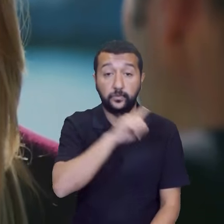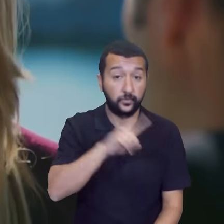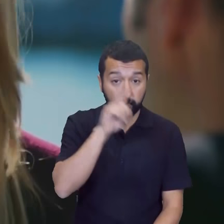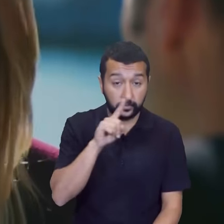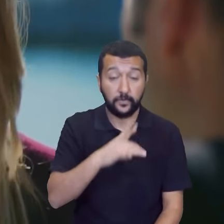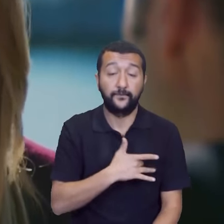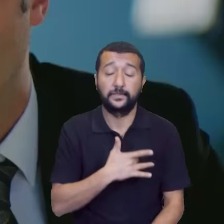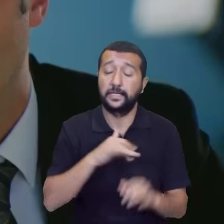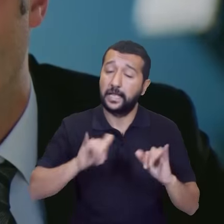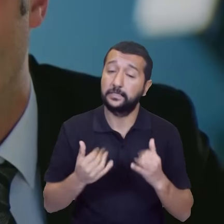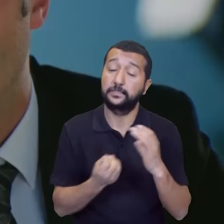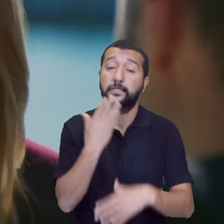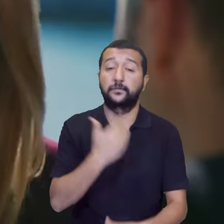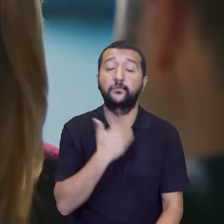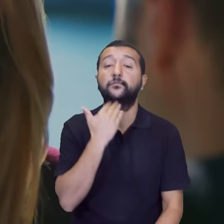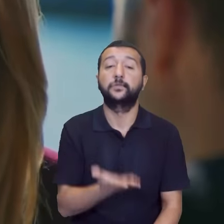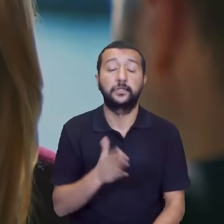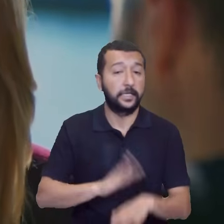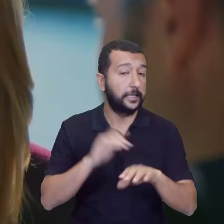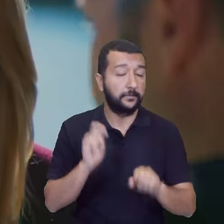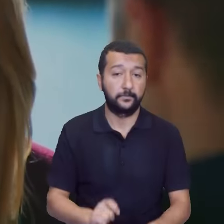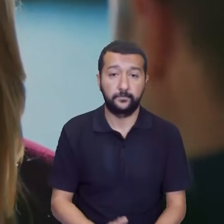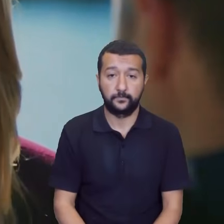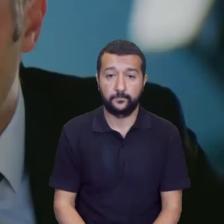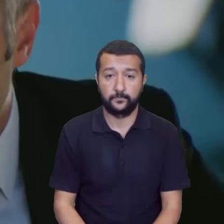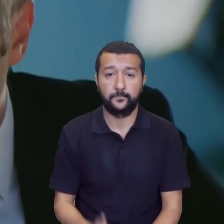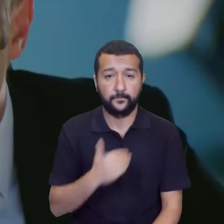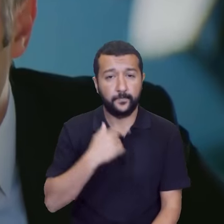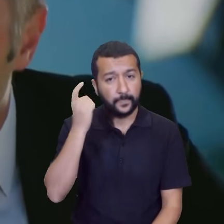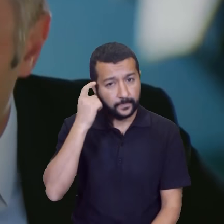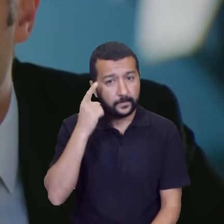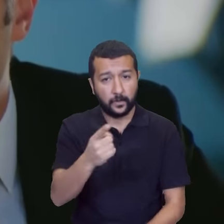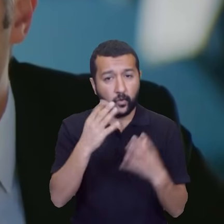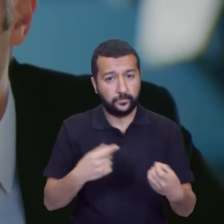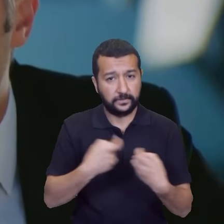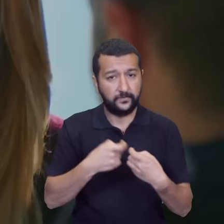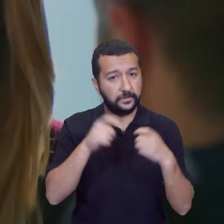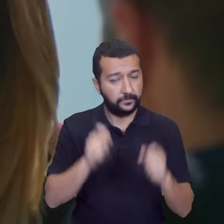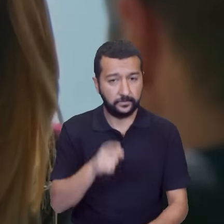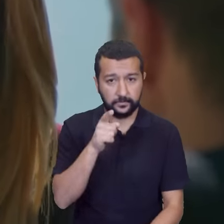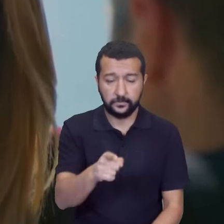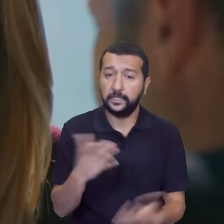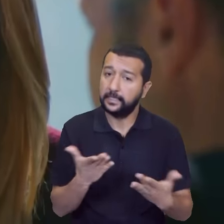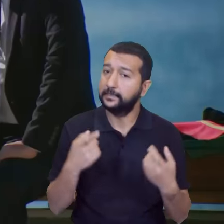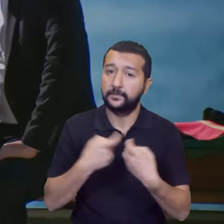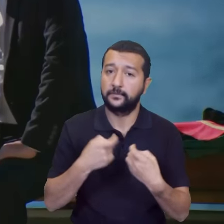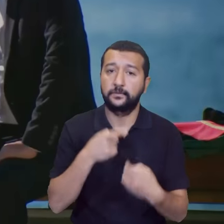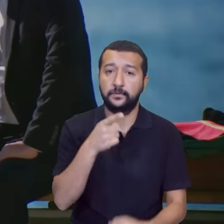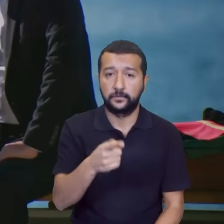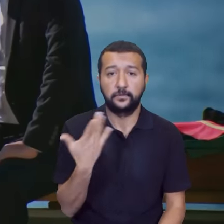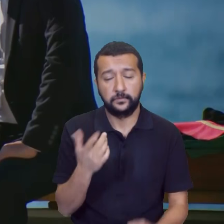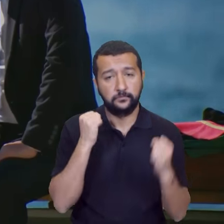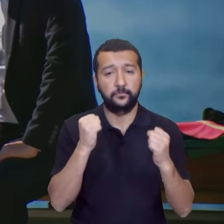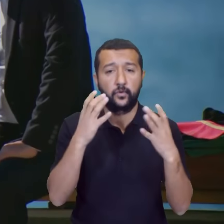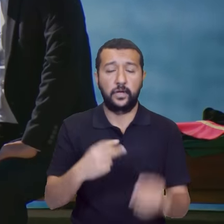yüzümüzden, vicdan azabından ölürüm. Ne yapabilirim ki? Benim tanıdığım hatır olup savaşabilirsin. Nasıl? Dik